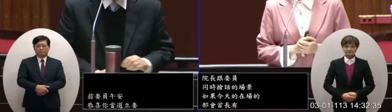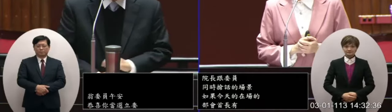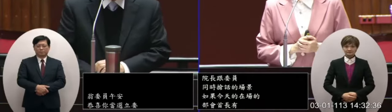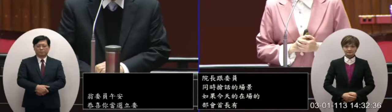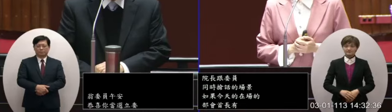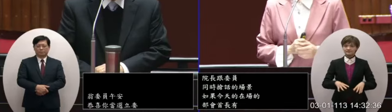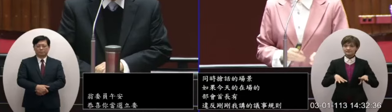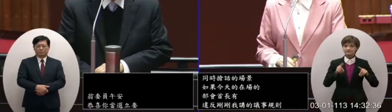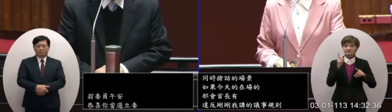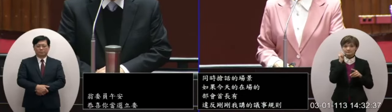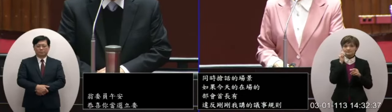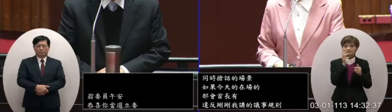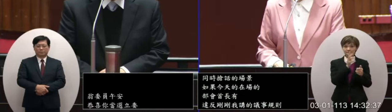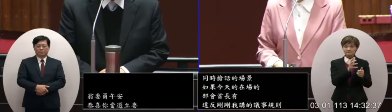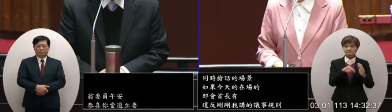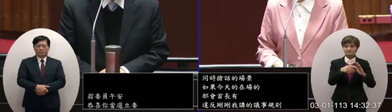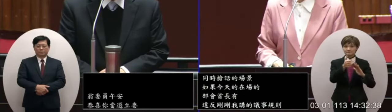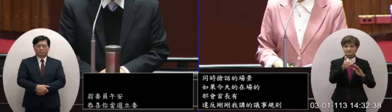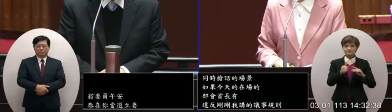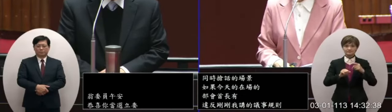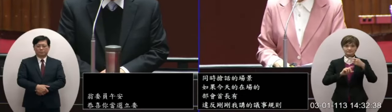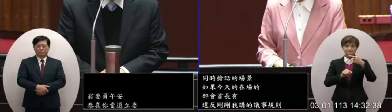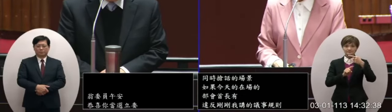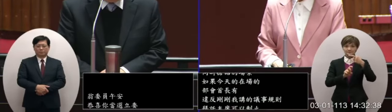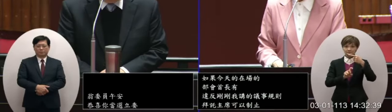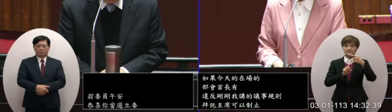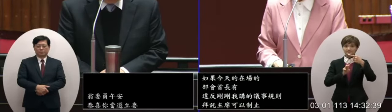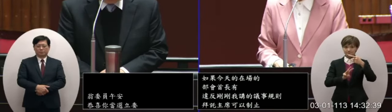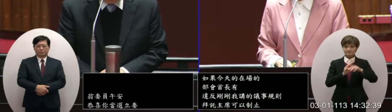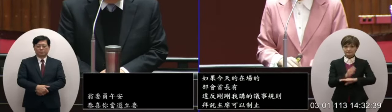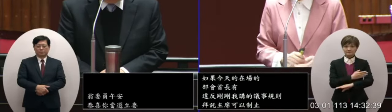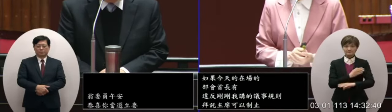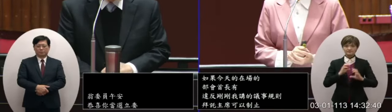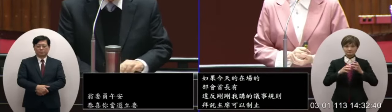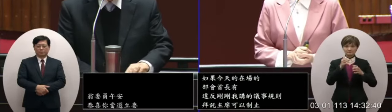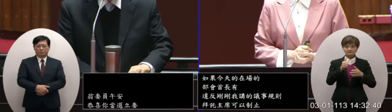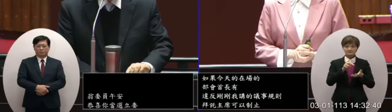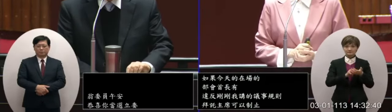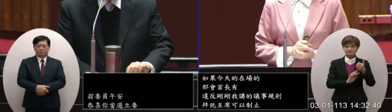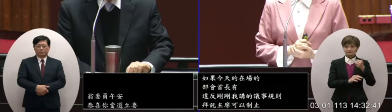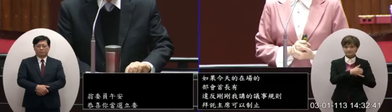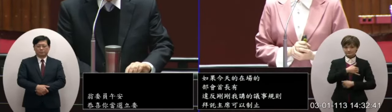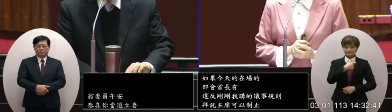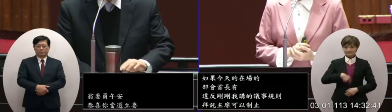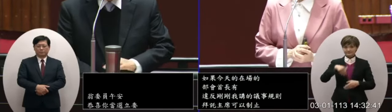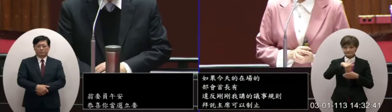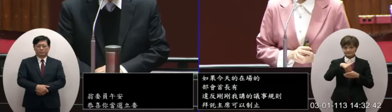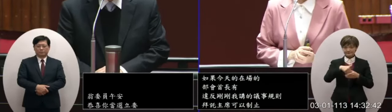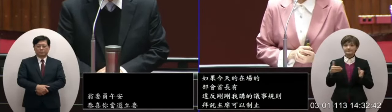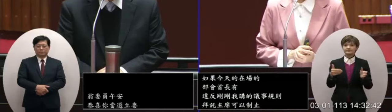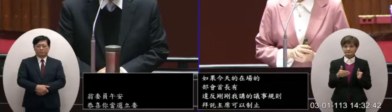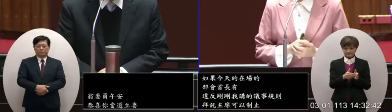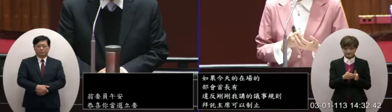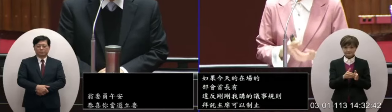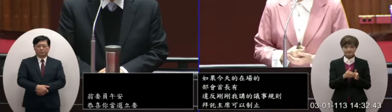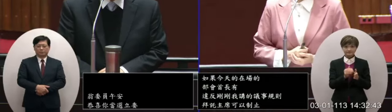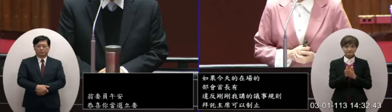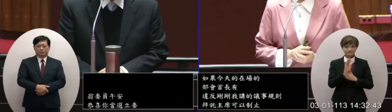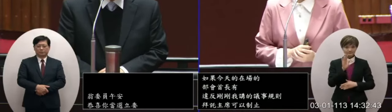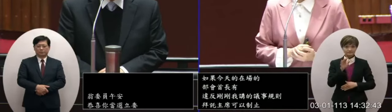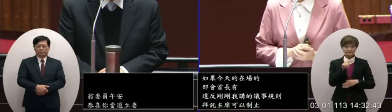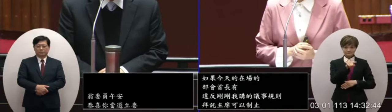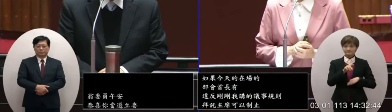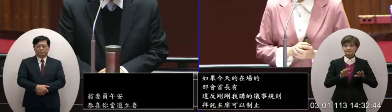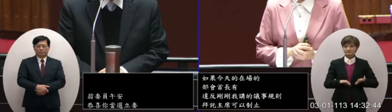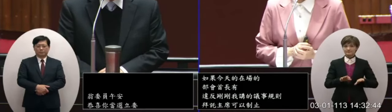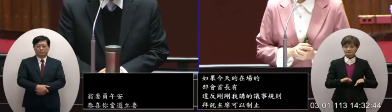长，就是从1月13号我们的总统立委选举之后，您现在这个领